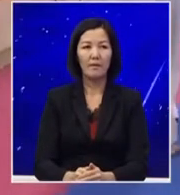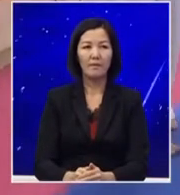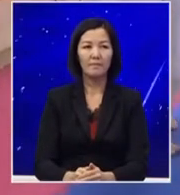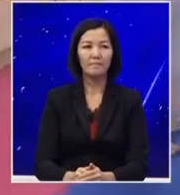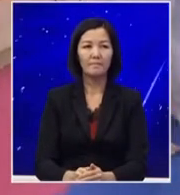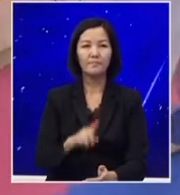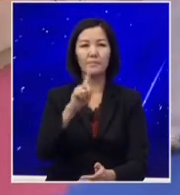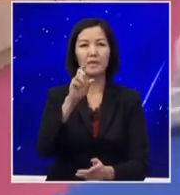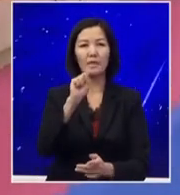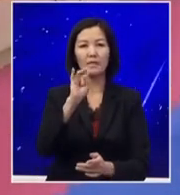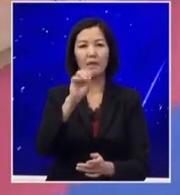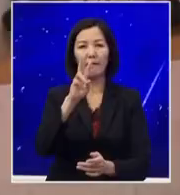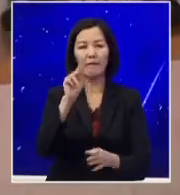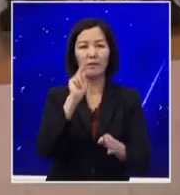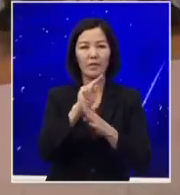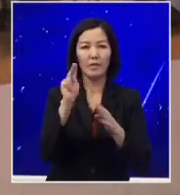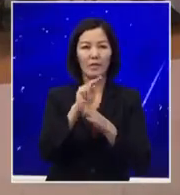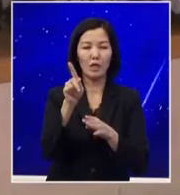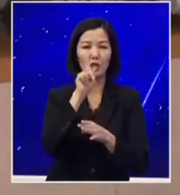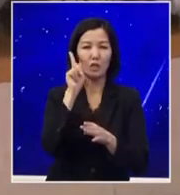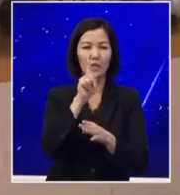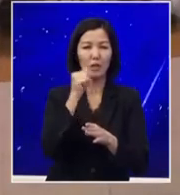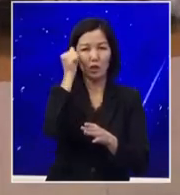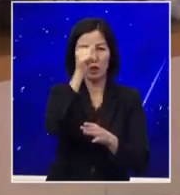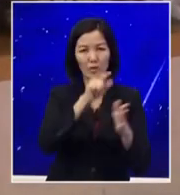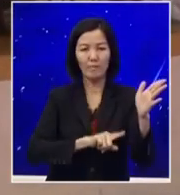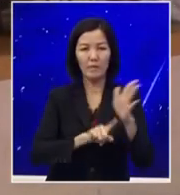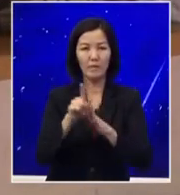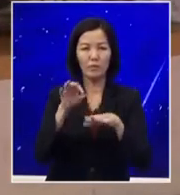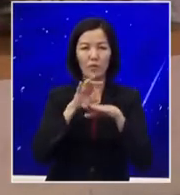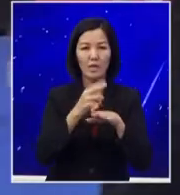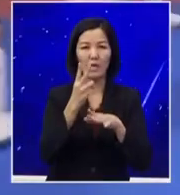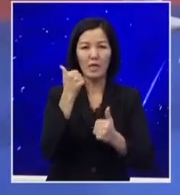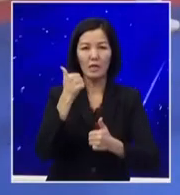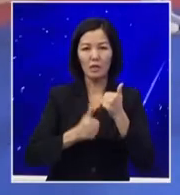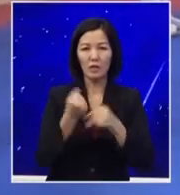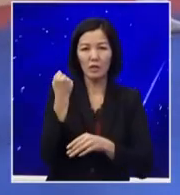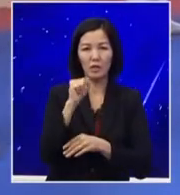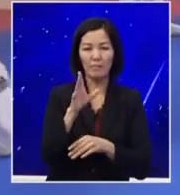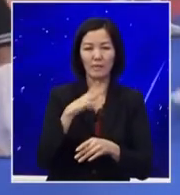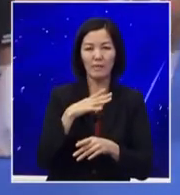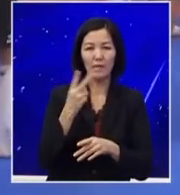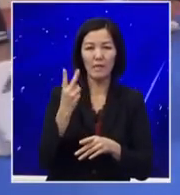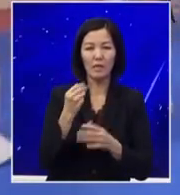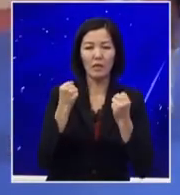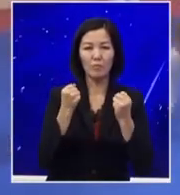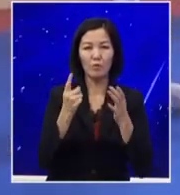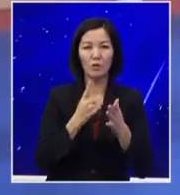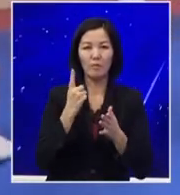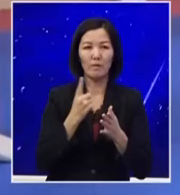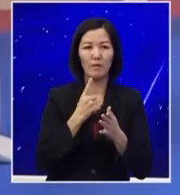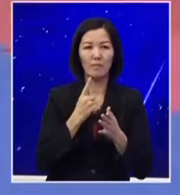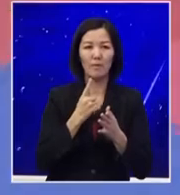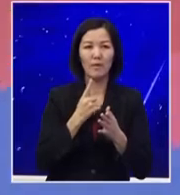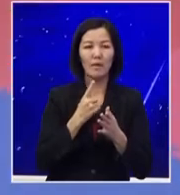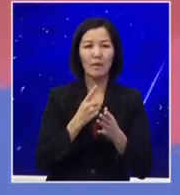Білікті бапкер Зайна Бетерова жаттықтыратын жастардың оны жыл басында өткен республикалық екі жарыста жүлдегер атанды. Сонымен қатар екі спорт шебері мен осы